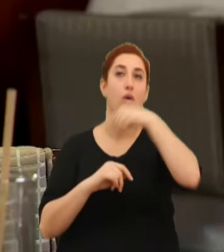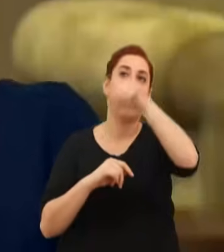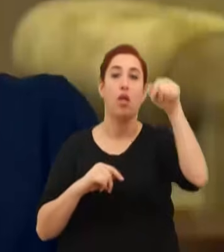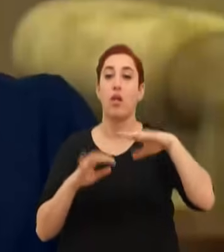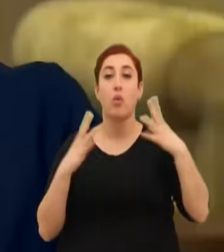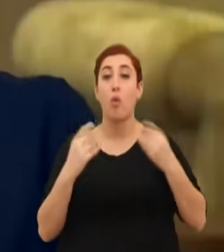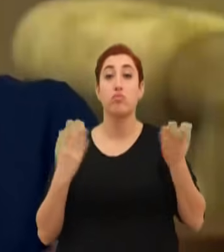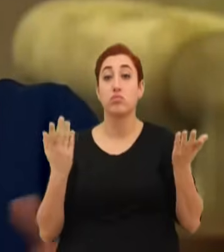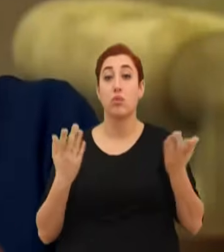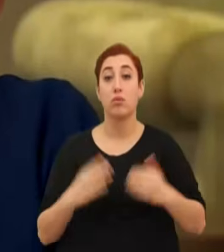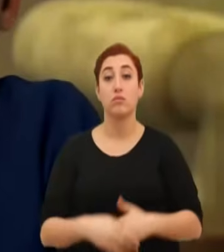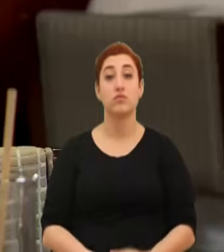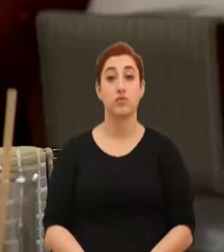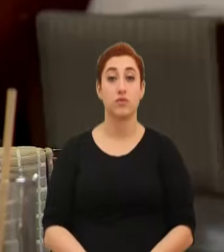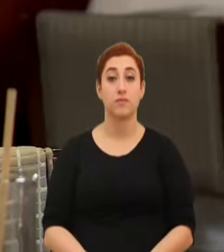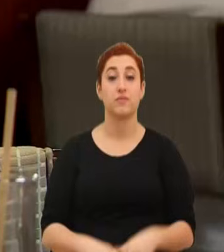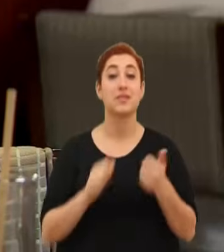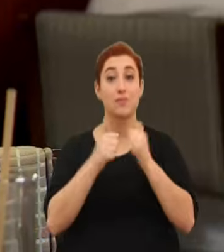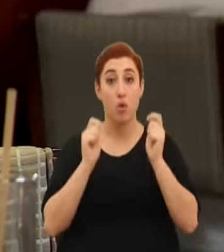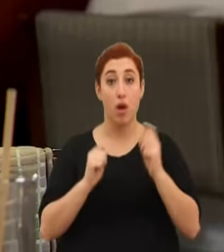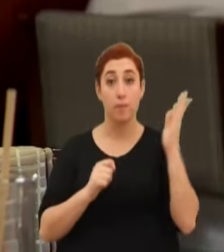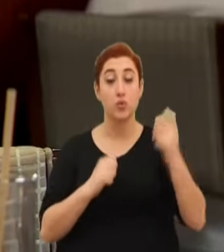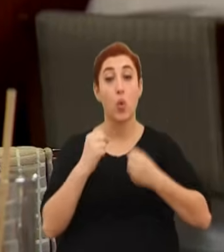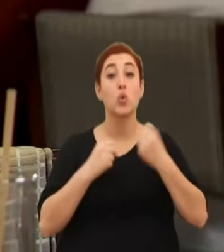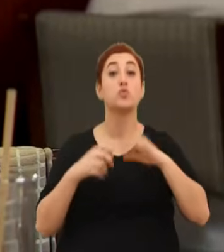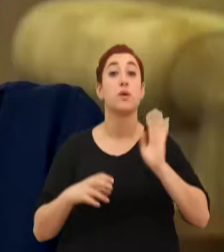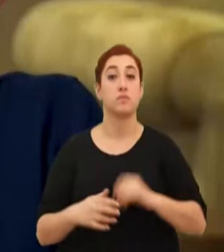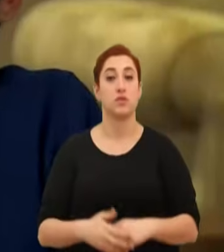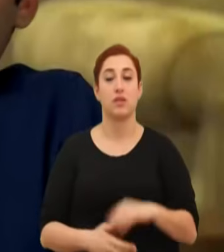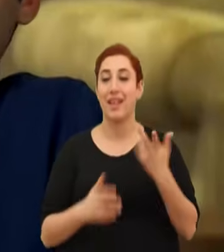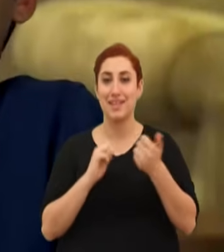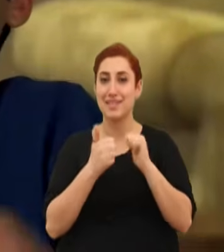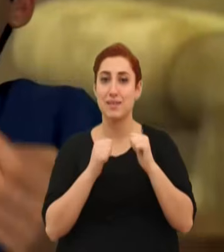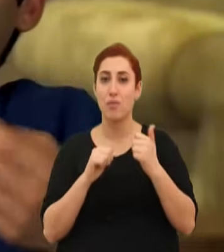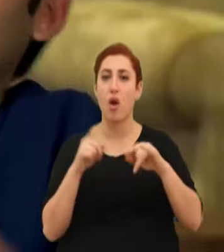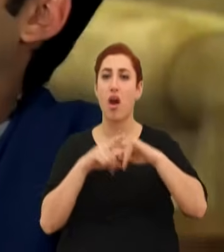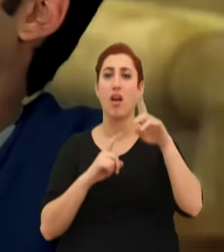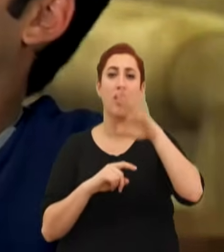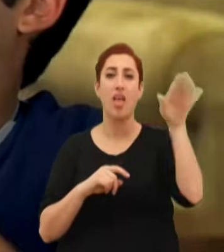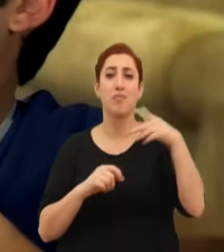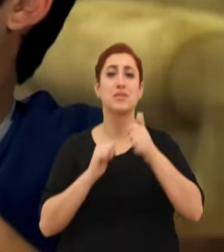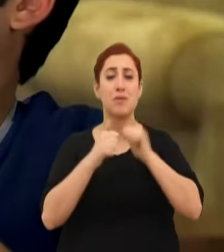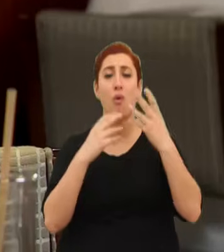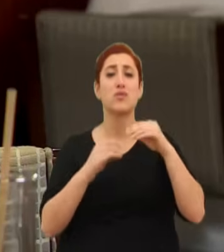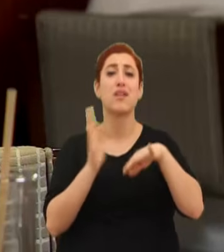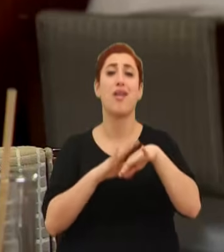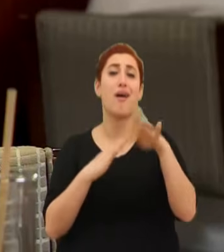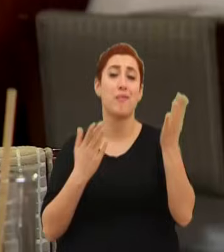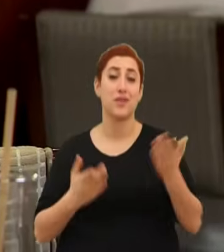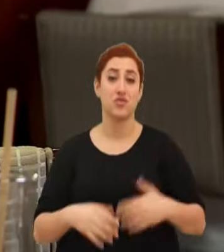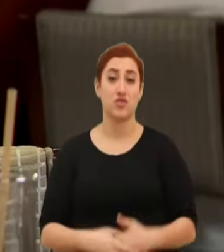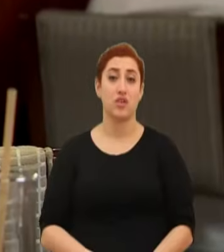oraya. Ne ya, ne yani? Spor yapmışlar, koşmamışlar. Ya ne spor ya? Hakan'ın her yeri spor olsa ne olur